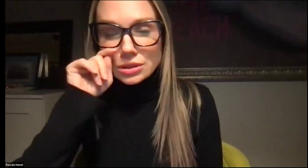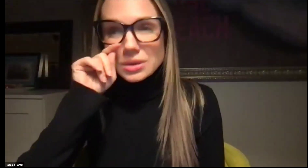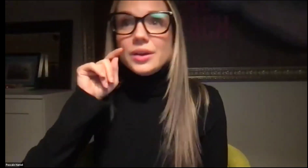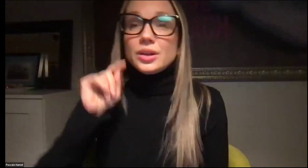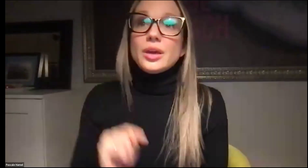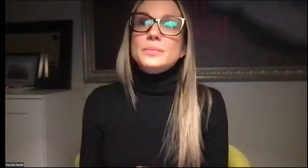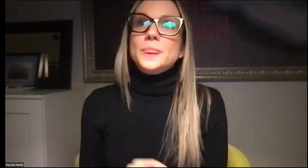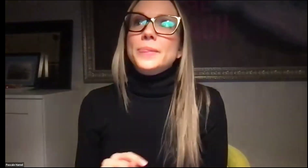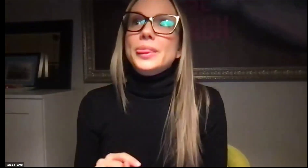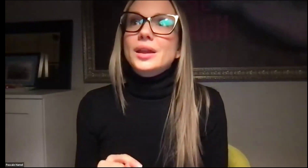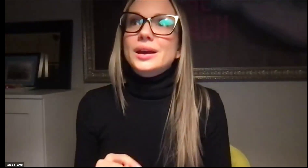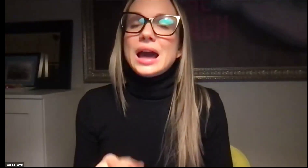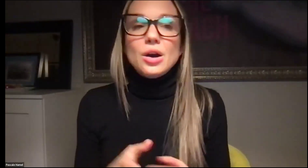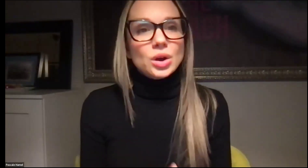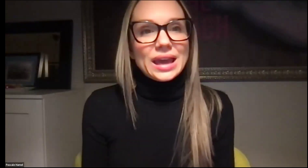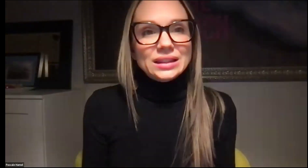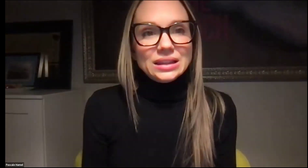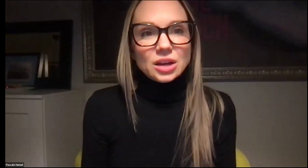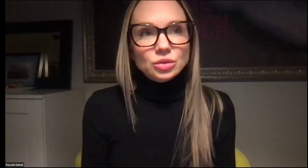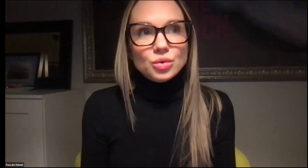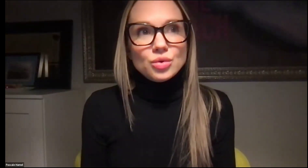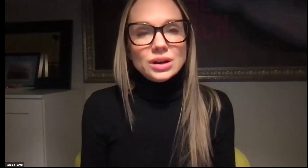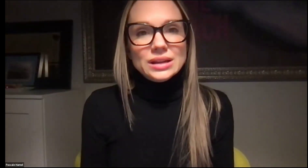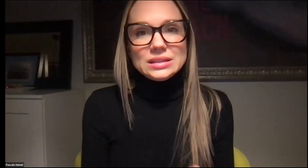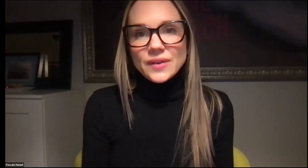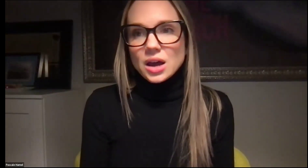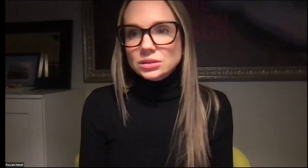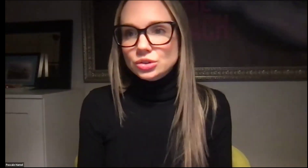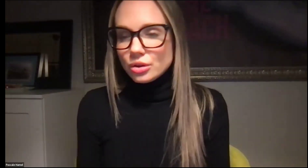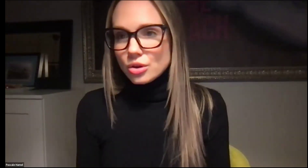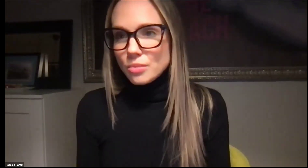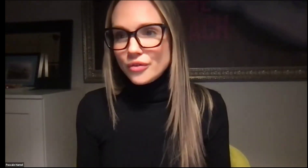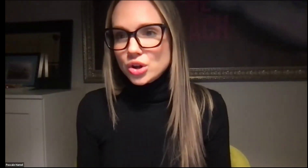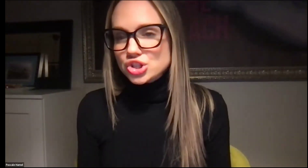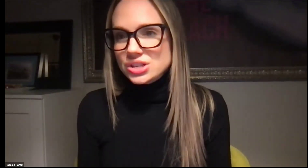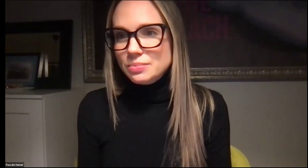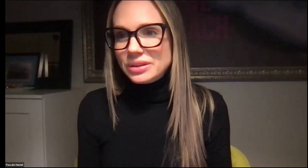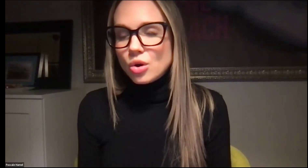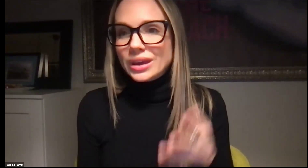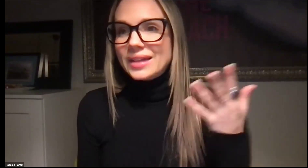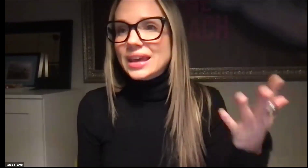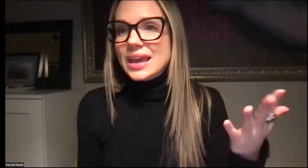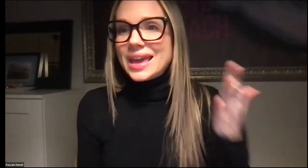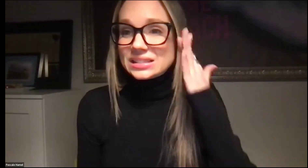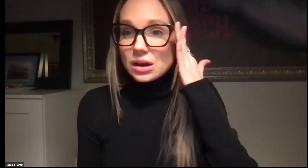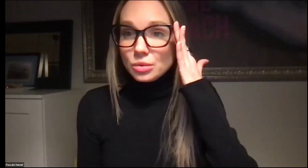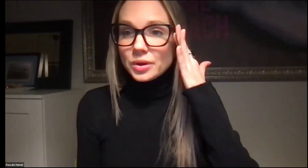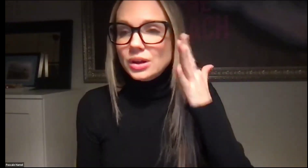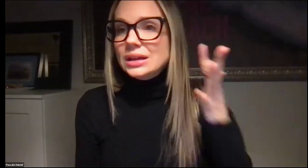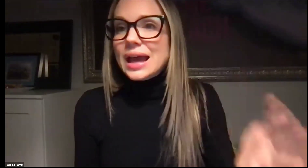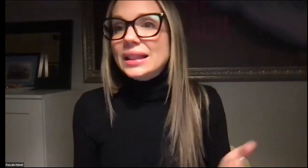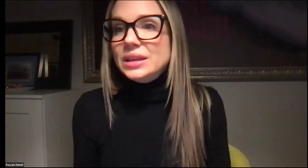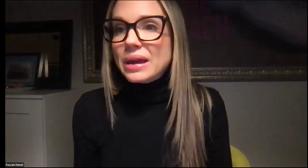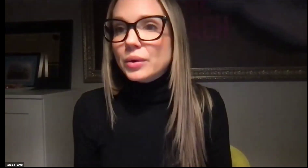une bonne question, ça. Euh, Quand on regardait tantôt les différentes morphologies, puis qu'on regardait,